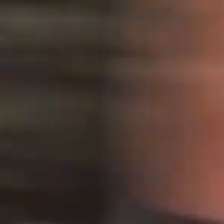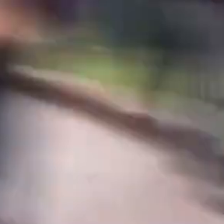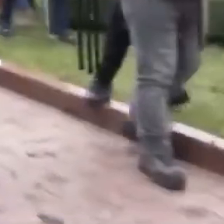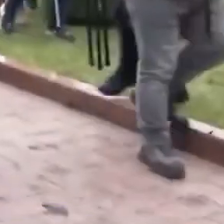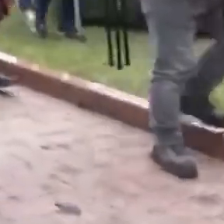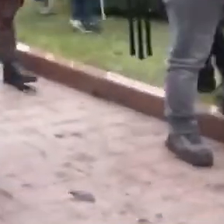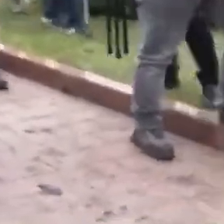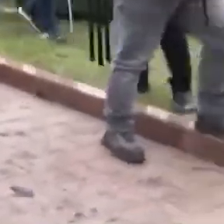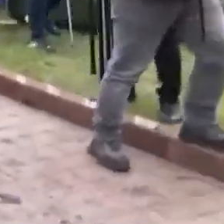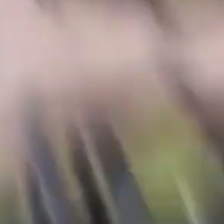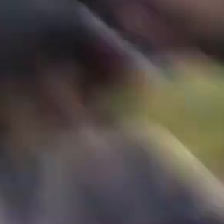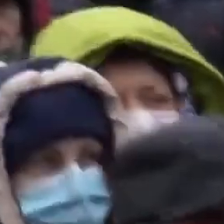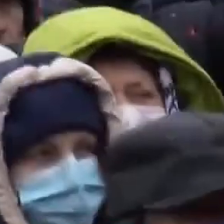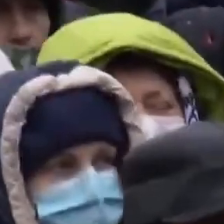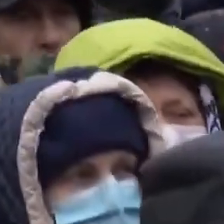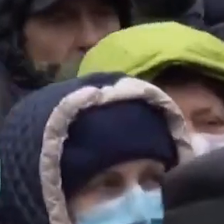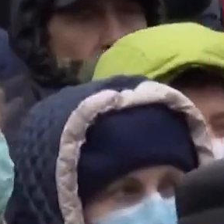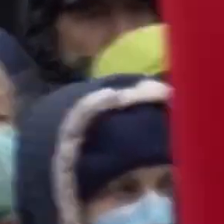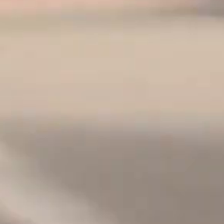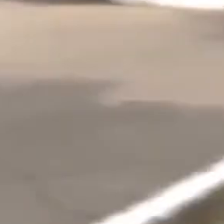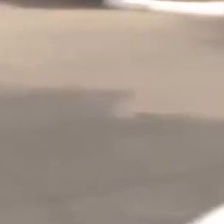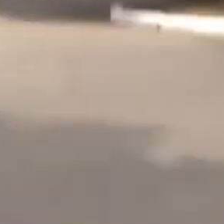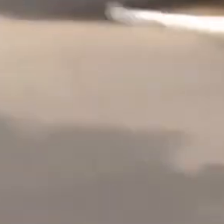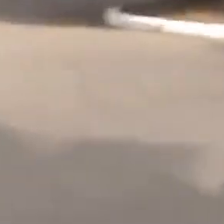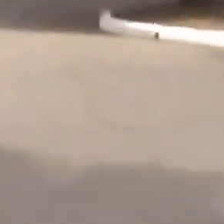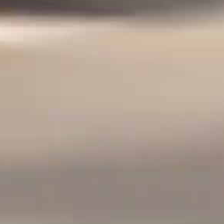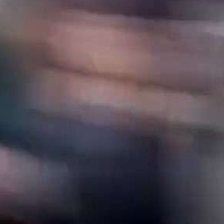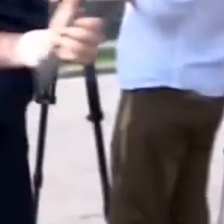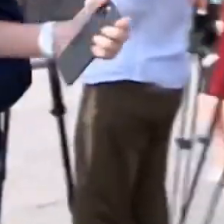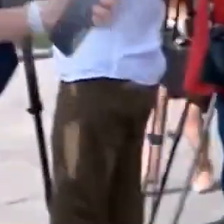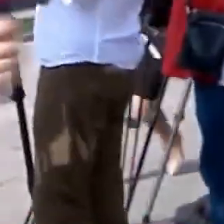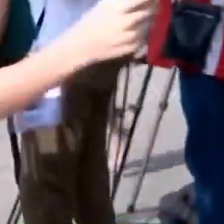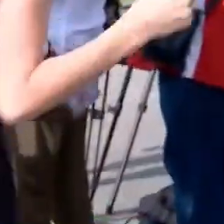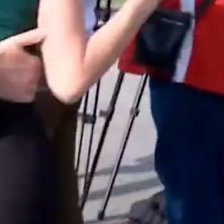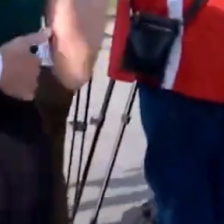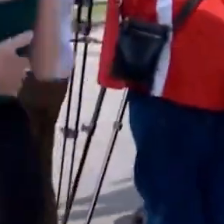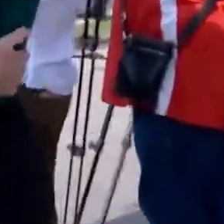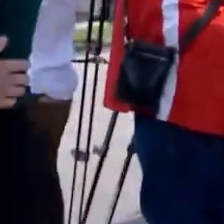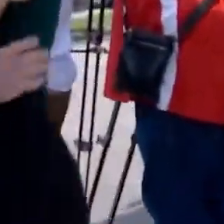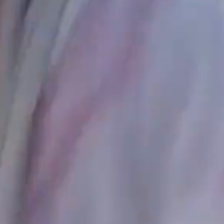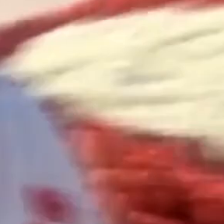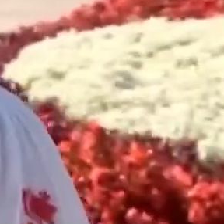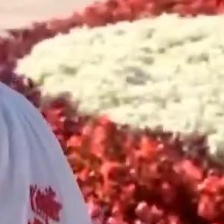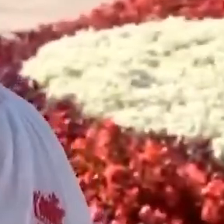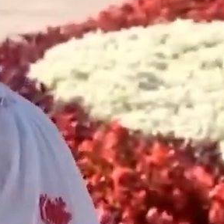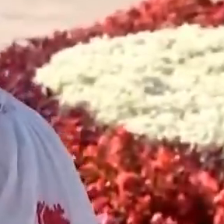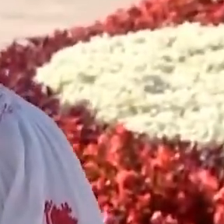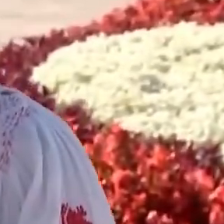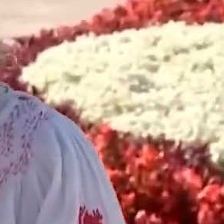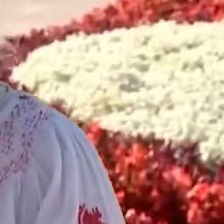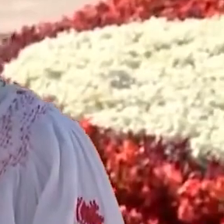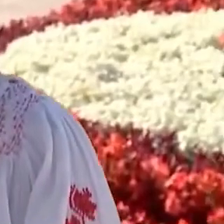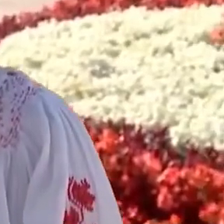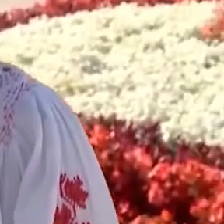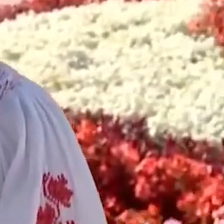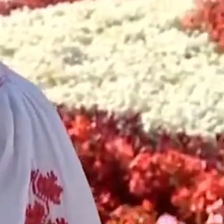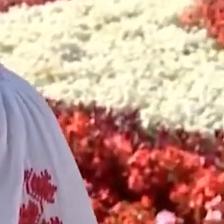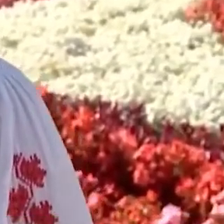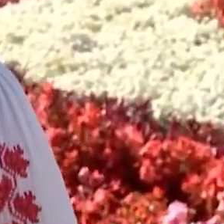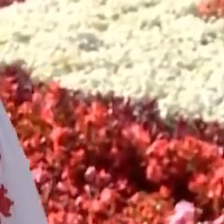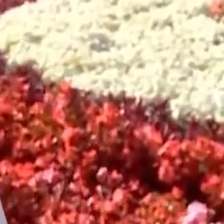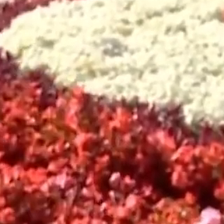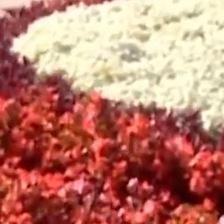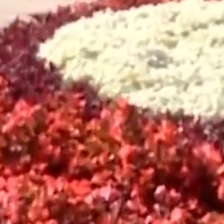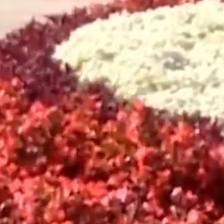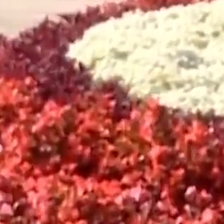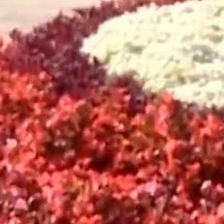te împrumut alături când lupta e pentru libertate Vă mulțumesc la otrava care au furat miliarde de